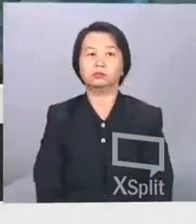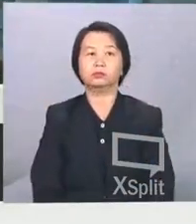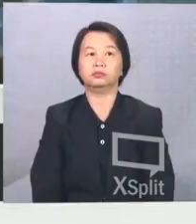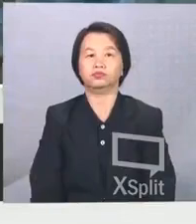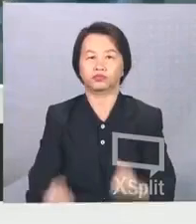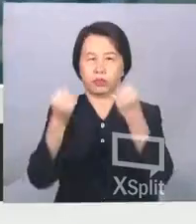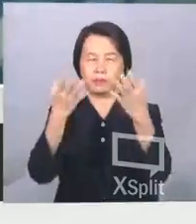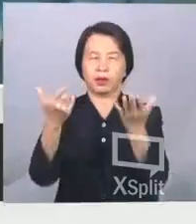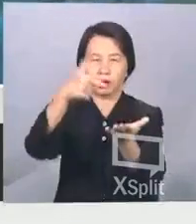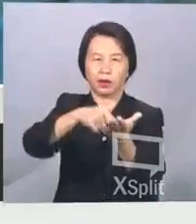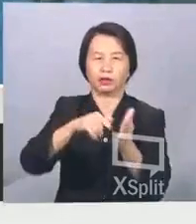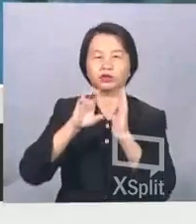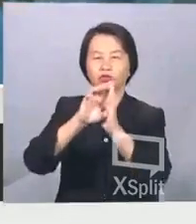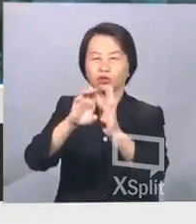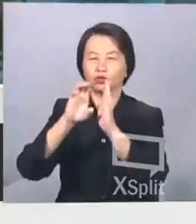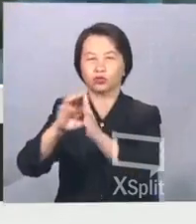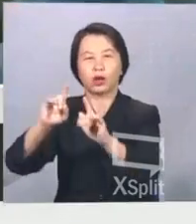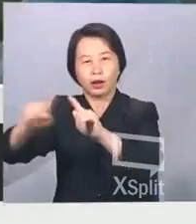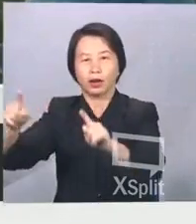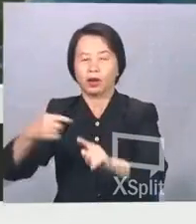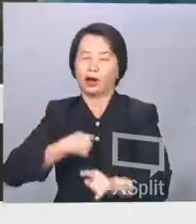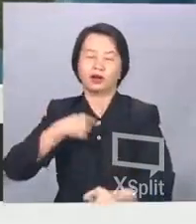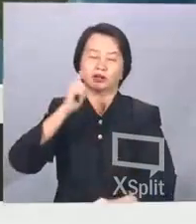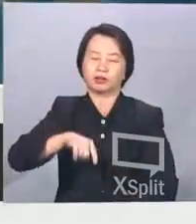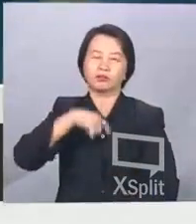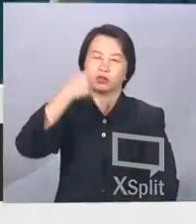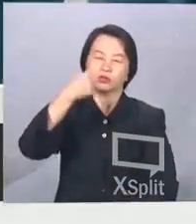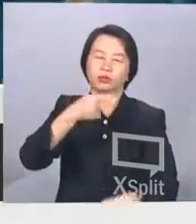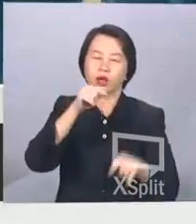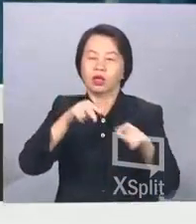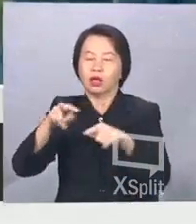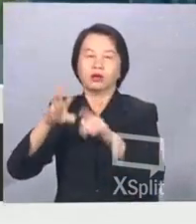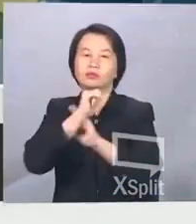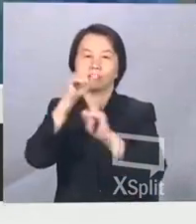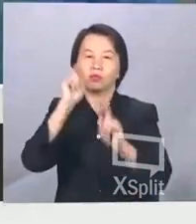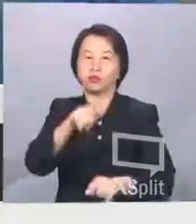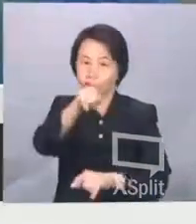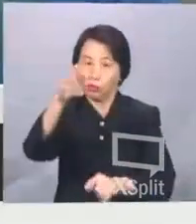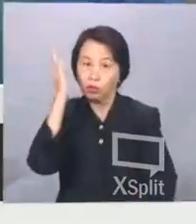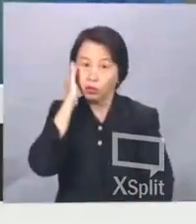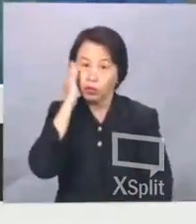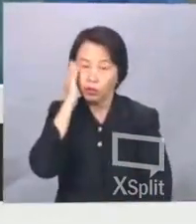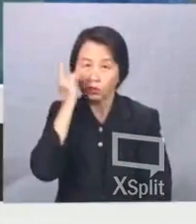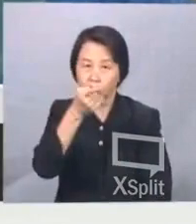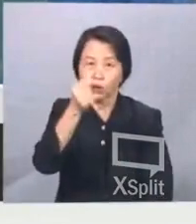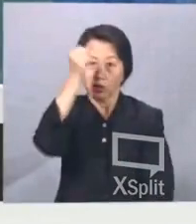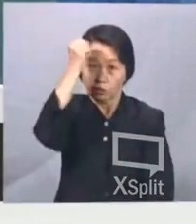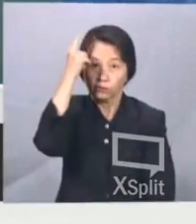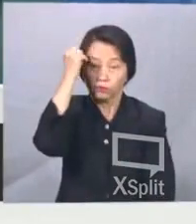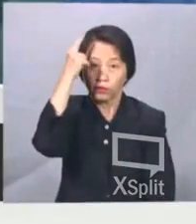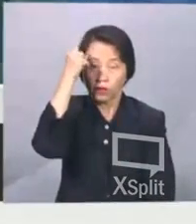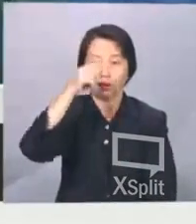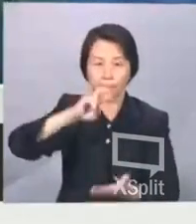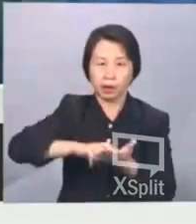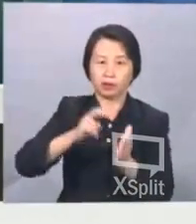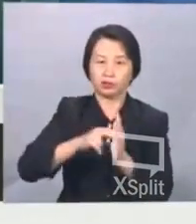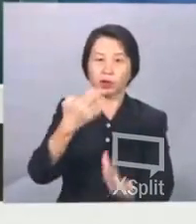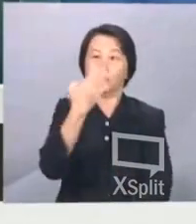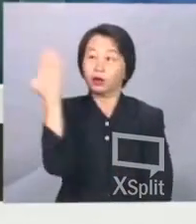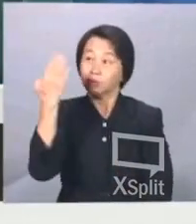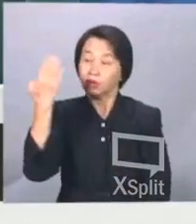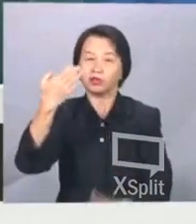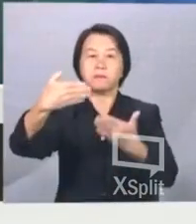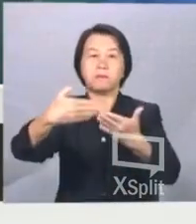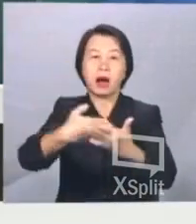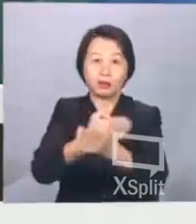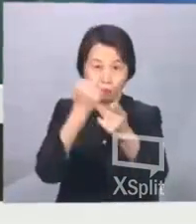banyak lagi contoh-contoh lain yang tak perlu saya Sebutkan karena saya fikir saudara-saudari Paham maksud kebiasaan